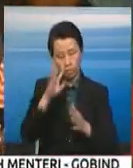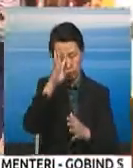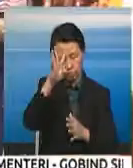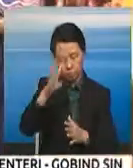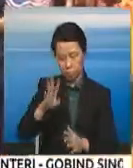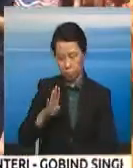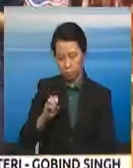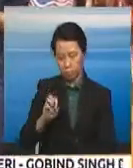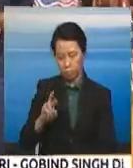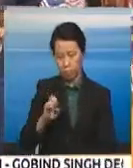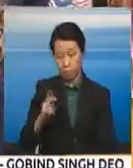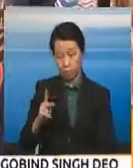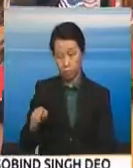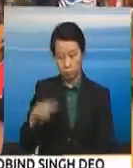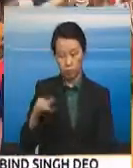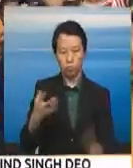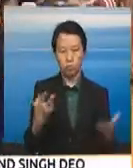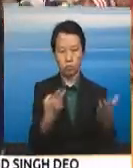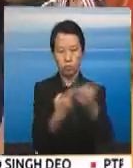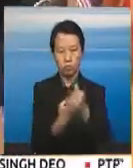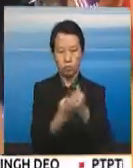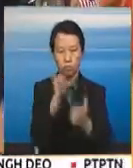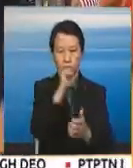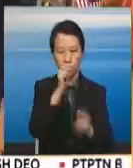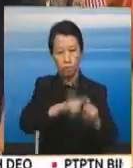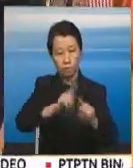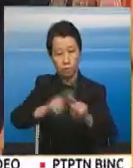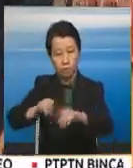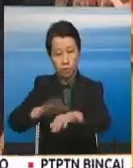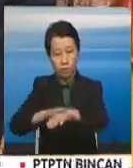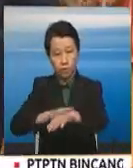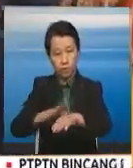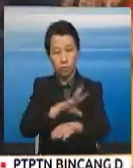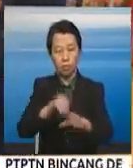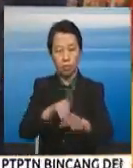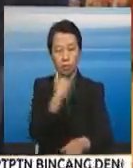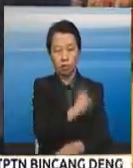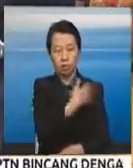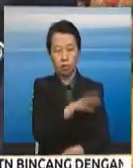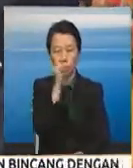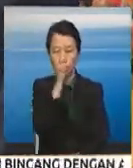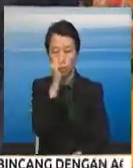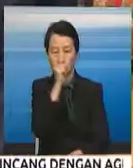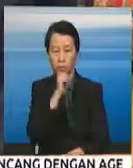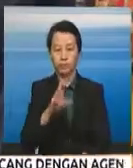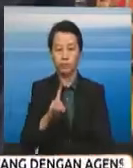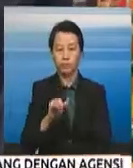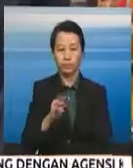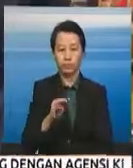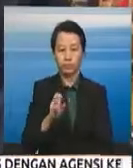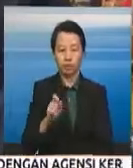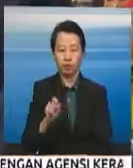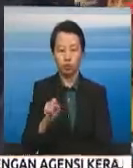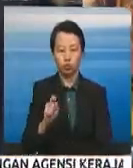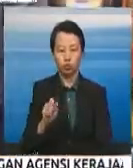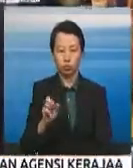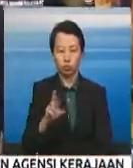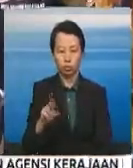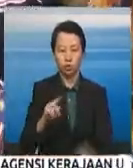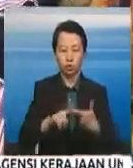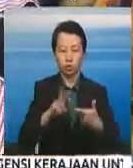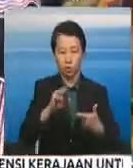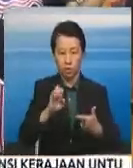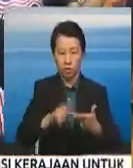Ezra Rosman Haris ini telah menggabungkan artis berbilang kaum termasuk bekas penyanyi kumpulan Damasutra Bagio, Winnie K.